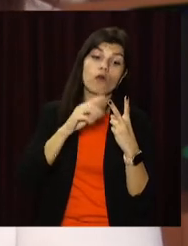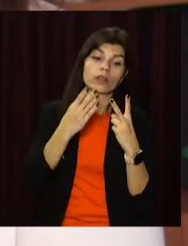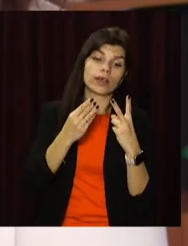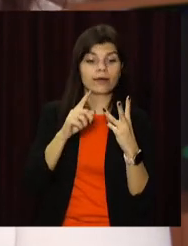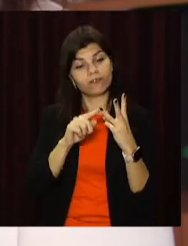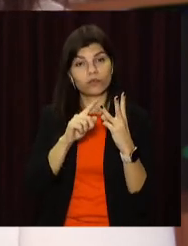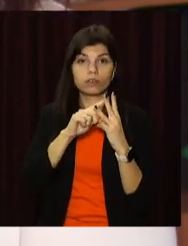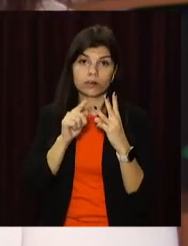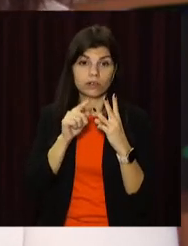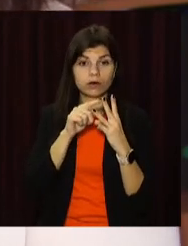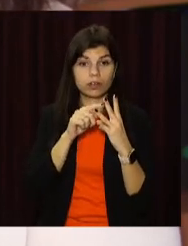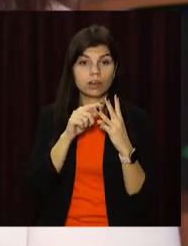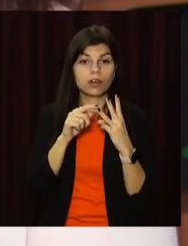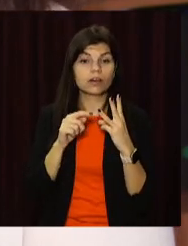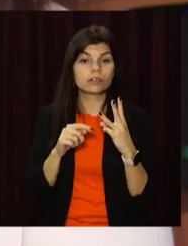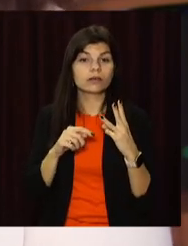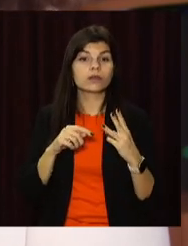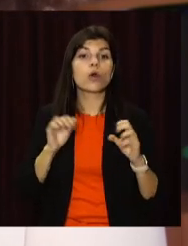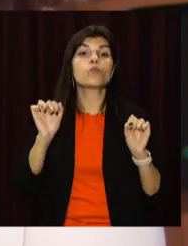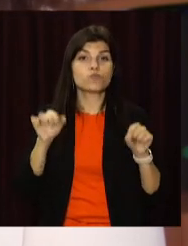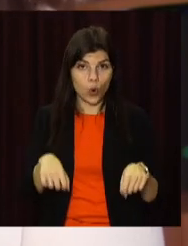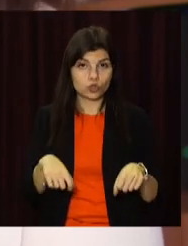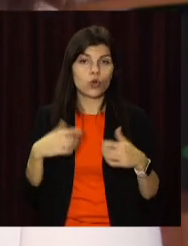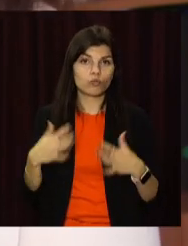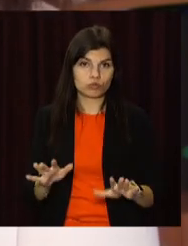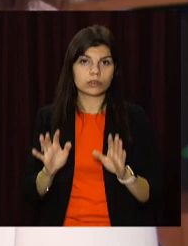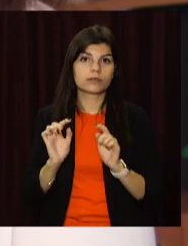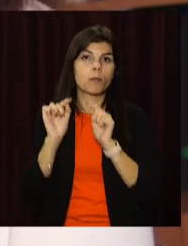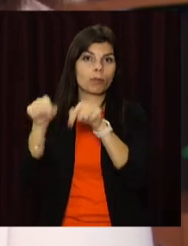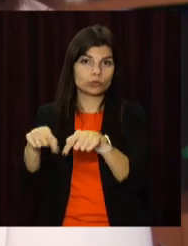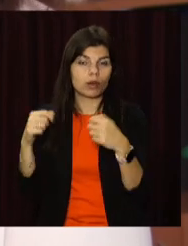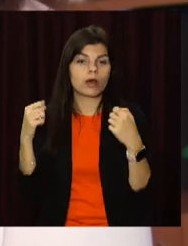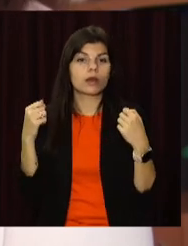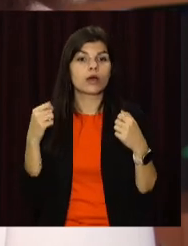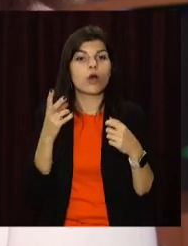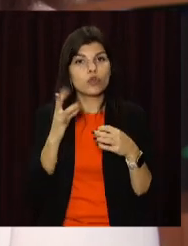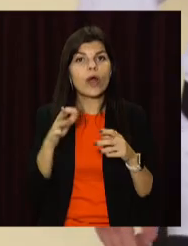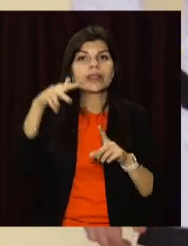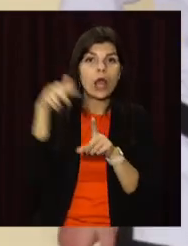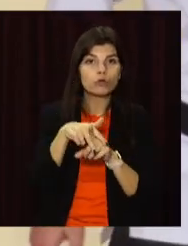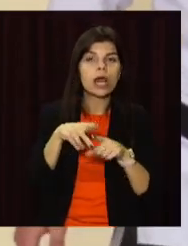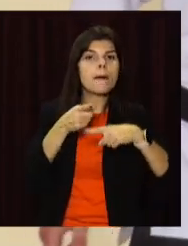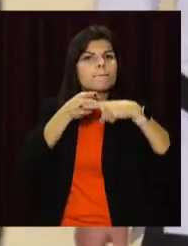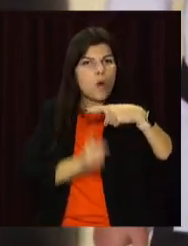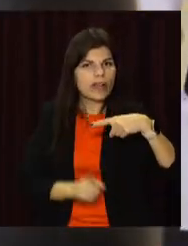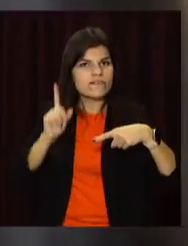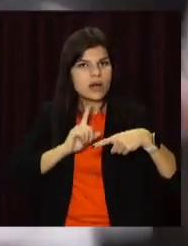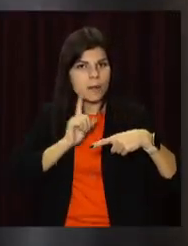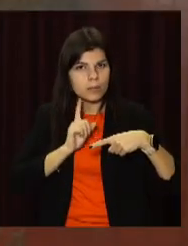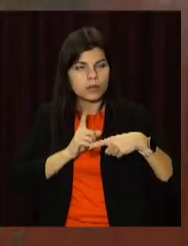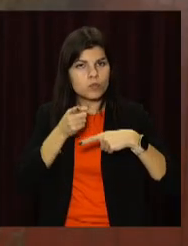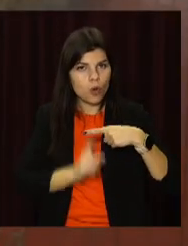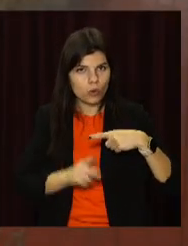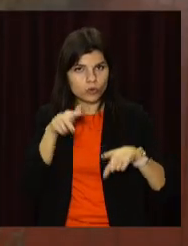или на третий день процесса вакцинации можно приступать тренувальникам, но с половиной нагрузкой. Найкращий час для